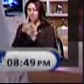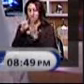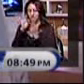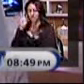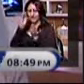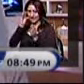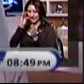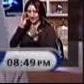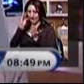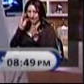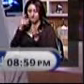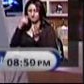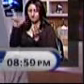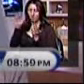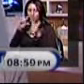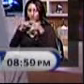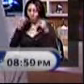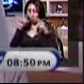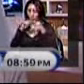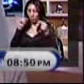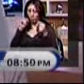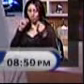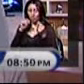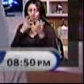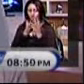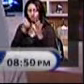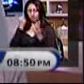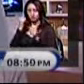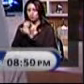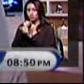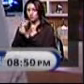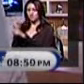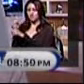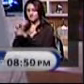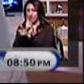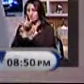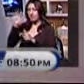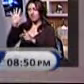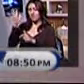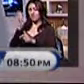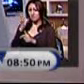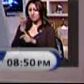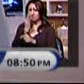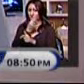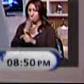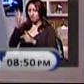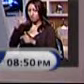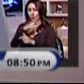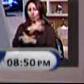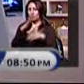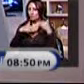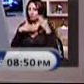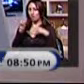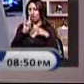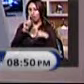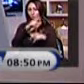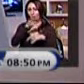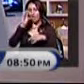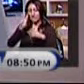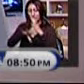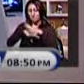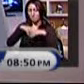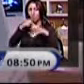امتحاني قدام قراء ونقاد الادب، لا علاقة لي بجمهور السينما. ما تزعلش لما تلاقي ان في تغيير في احداث في رواية كتبتها سواء؟ لا